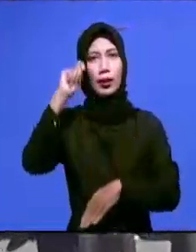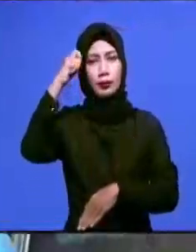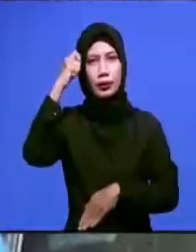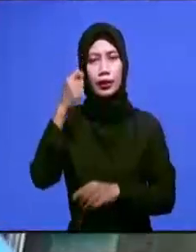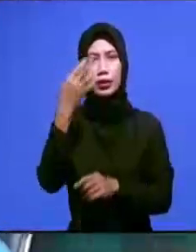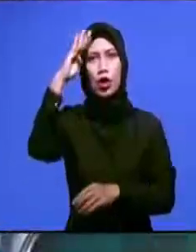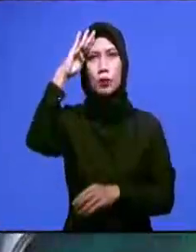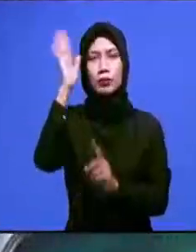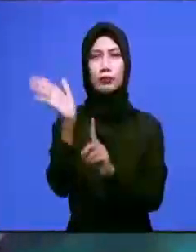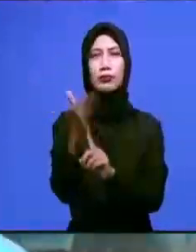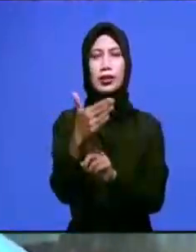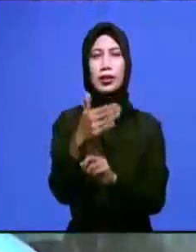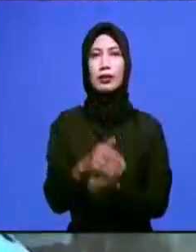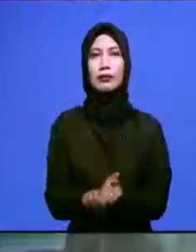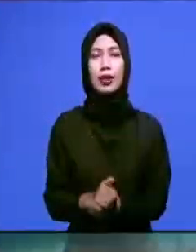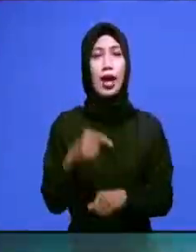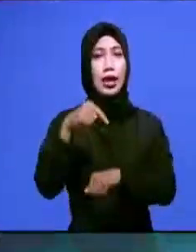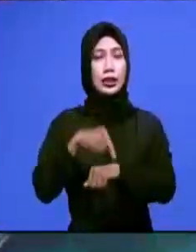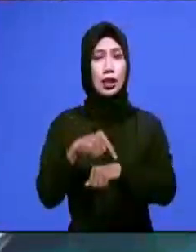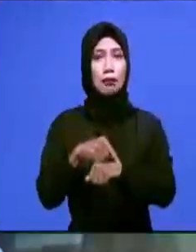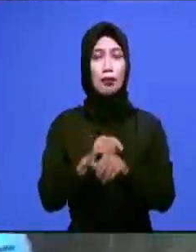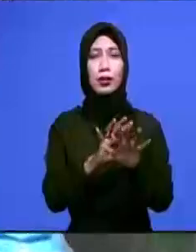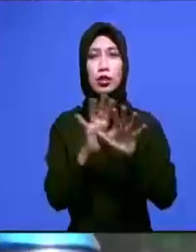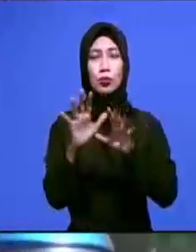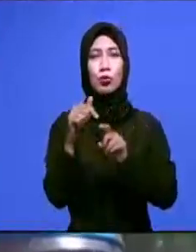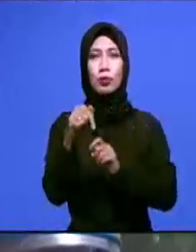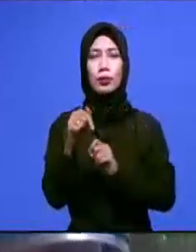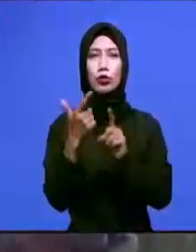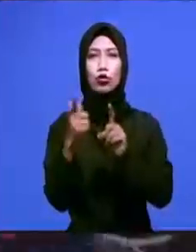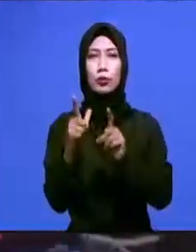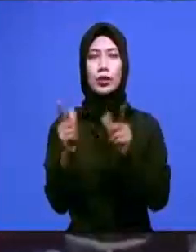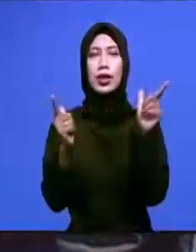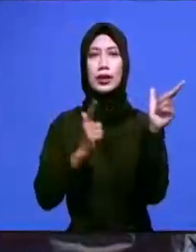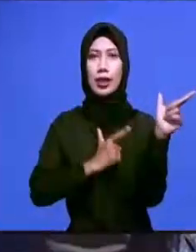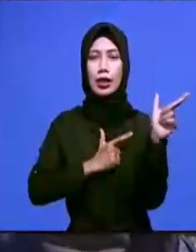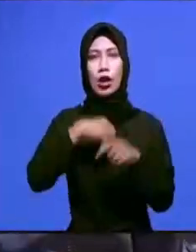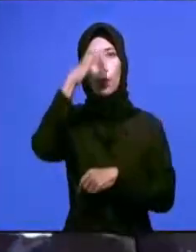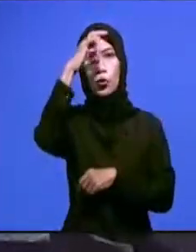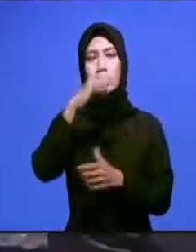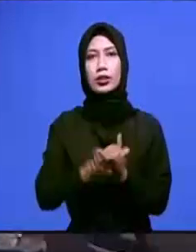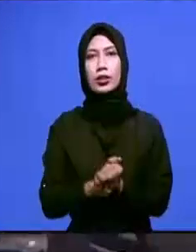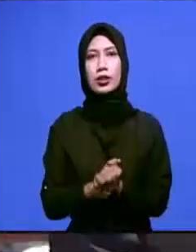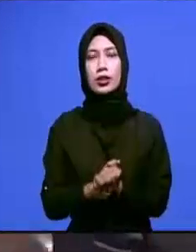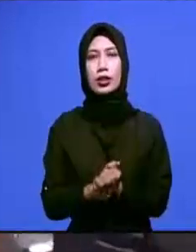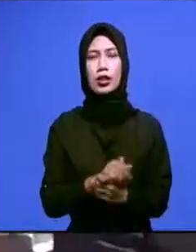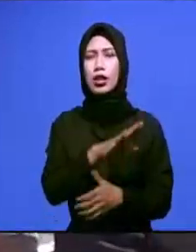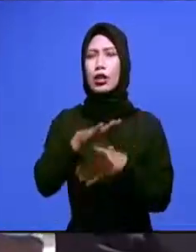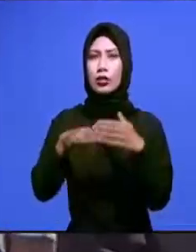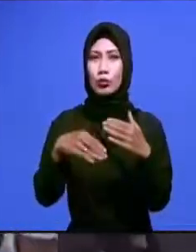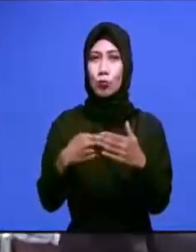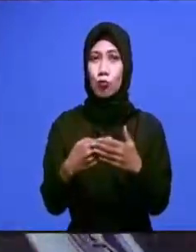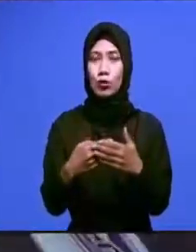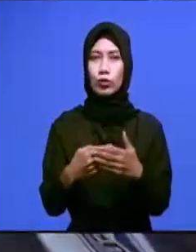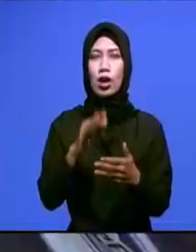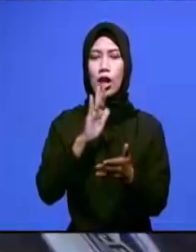merah putih. Tepat pukul 10.17 menit Senin pagi, TNI dan kepolisian serta aparat terkait menutup jalan